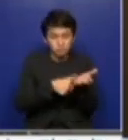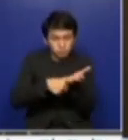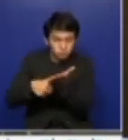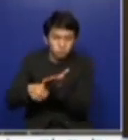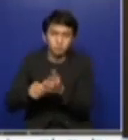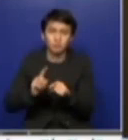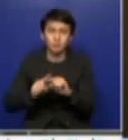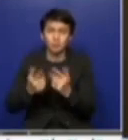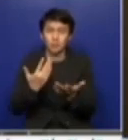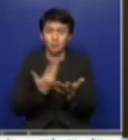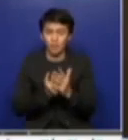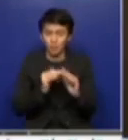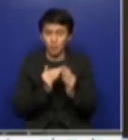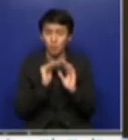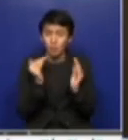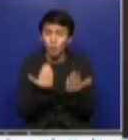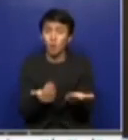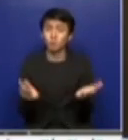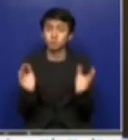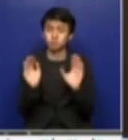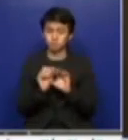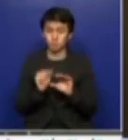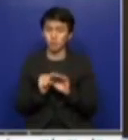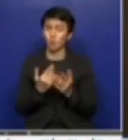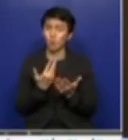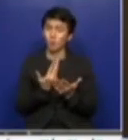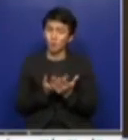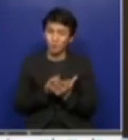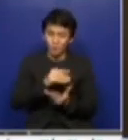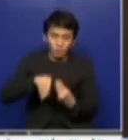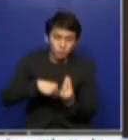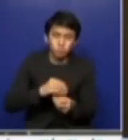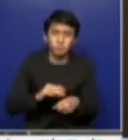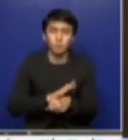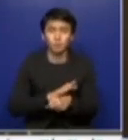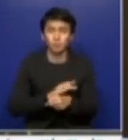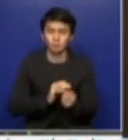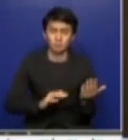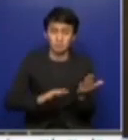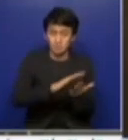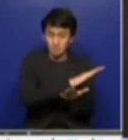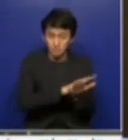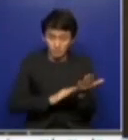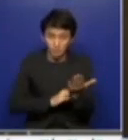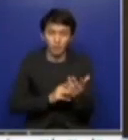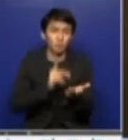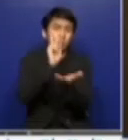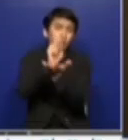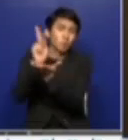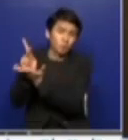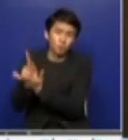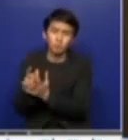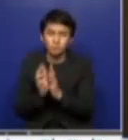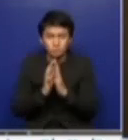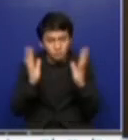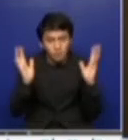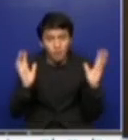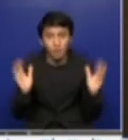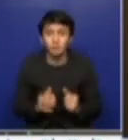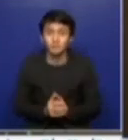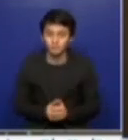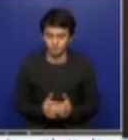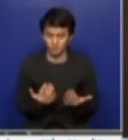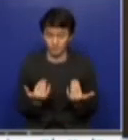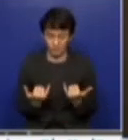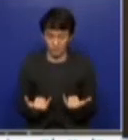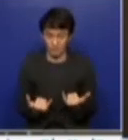พุ่งนี่ประเทศมหาศาลโดยเฉพาะหนี้ของประเทศขณะนี้ถ้